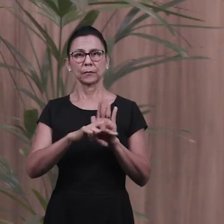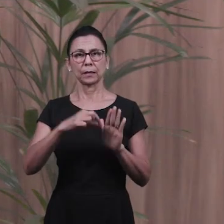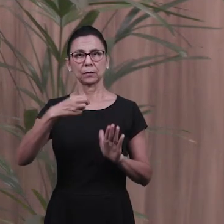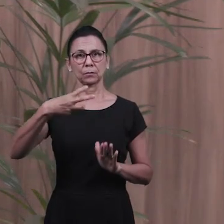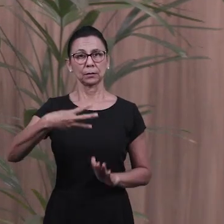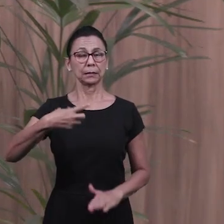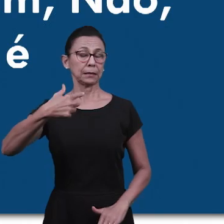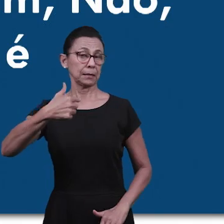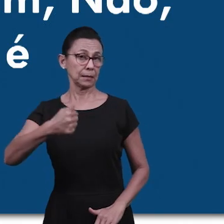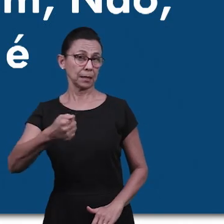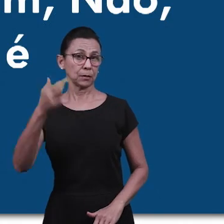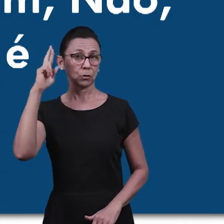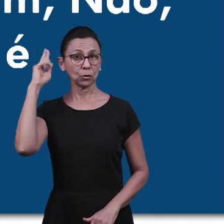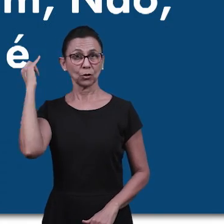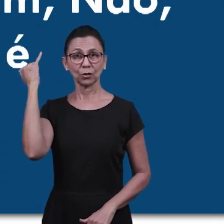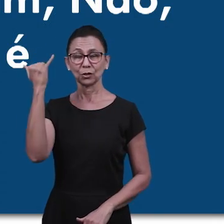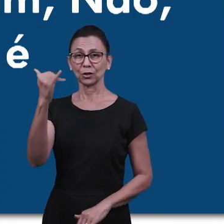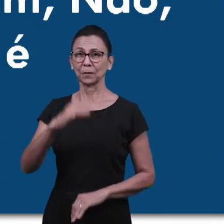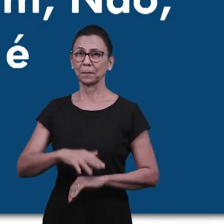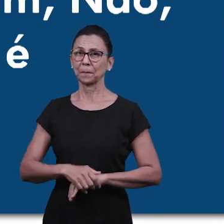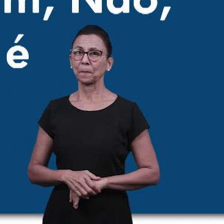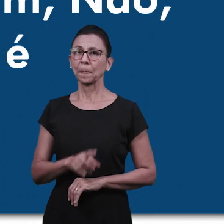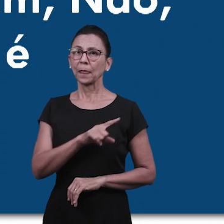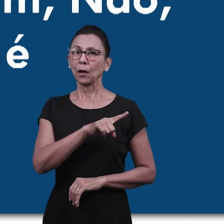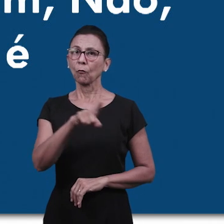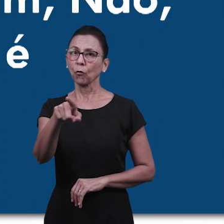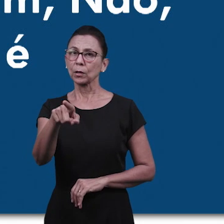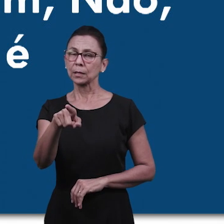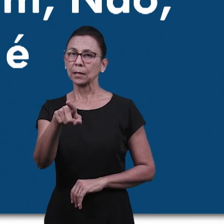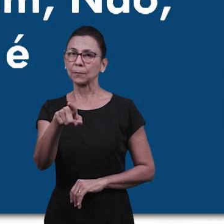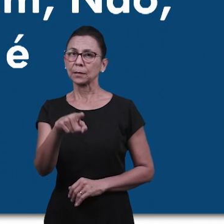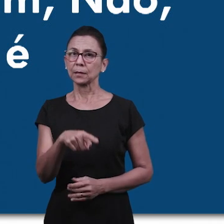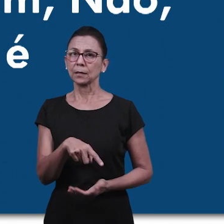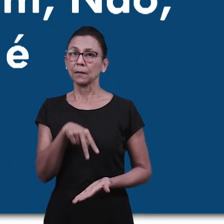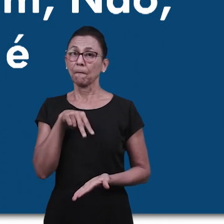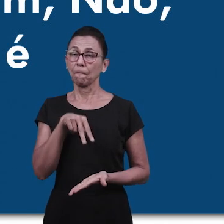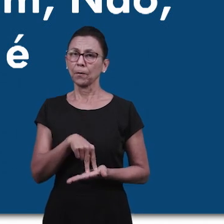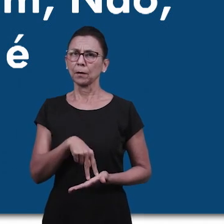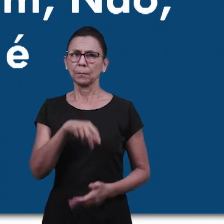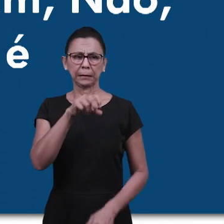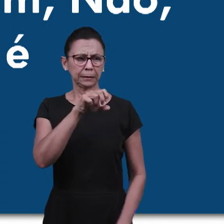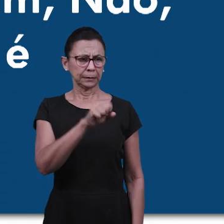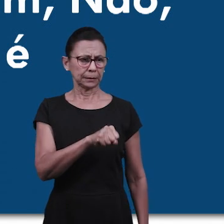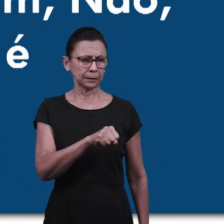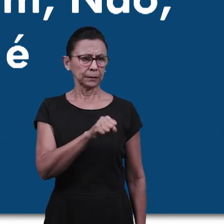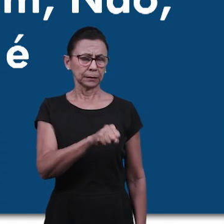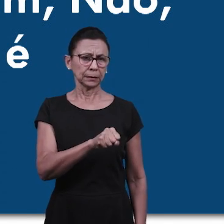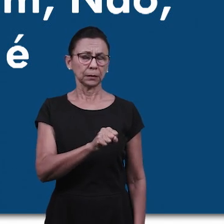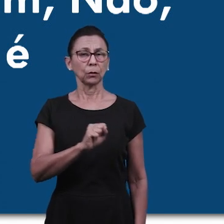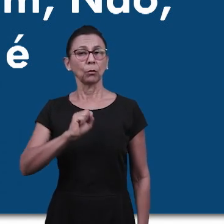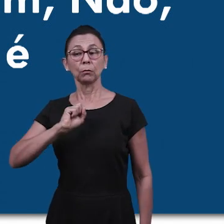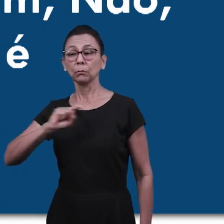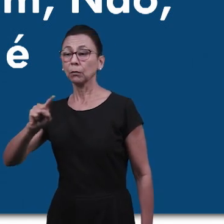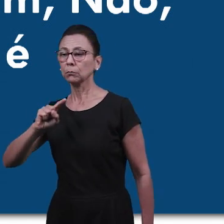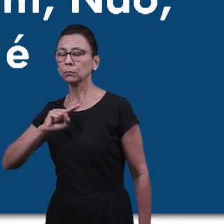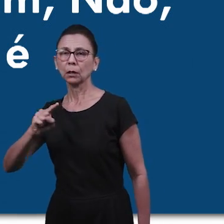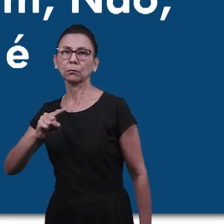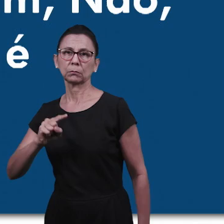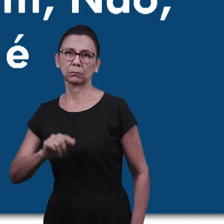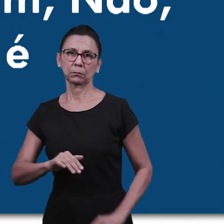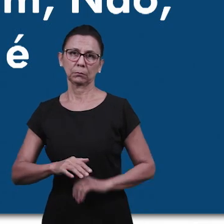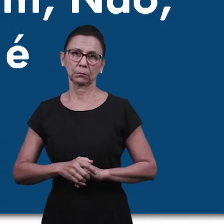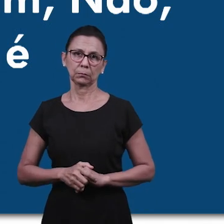que votre parler soit oui, oui et non, non, car ce qui passe de cela vient du malin.